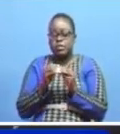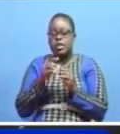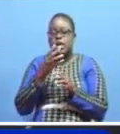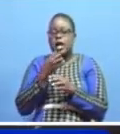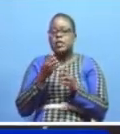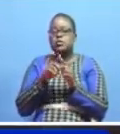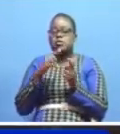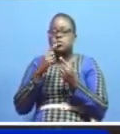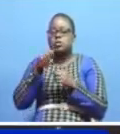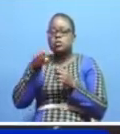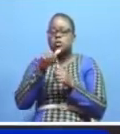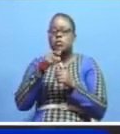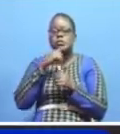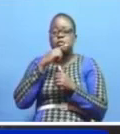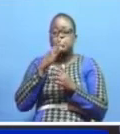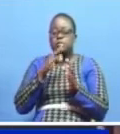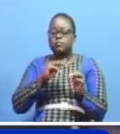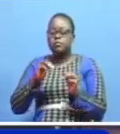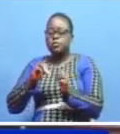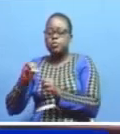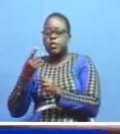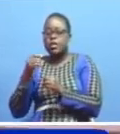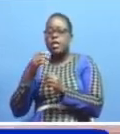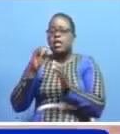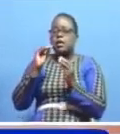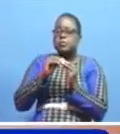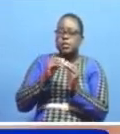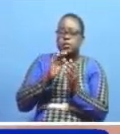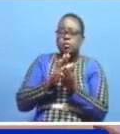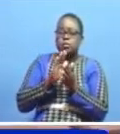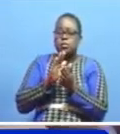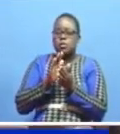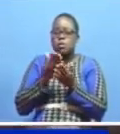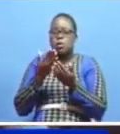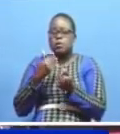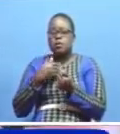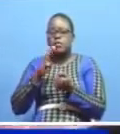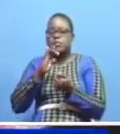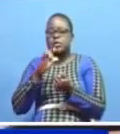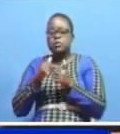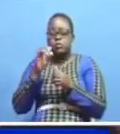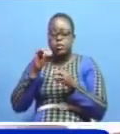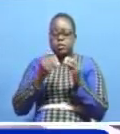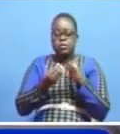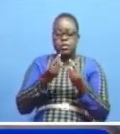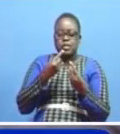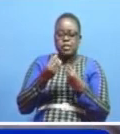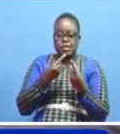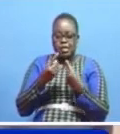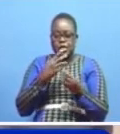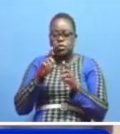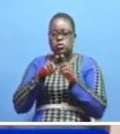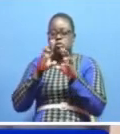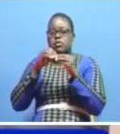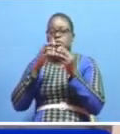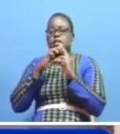ya kaunti ya Kitui Kevin Kinengo kwa kuthamisya syikalo syua mbunge vena mitaratara yele kunena niswa ni amemba mayo kumya mavomo visi wake